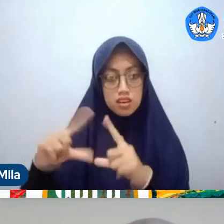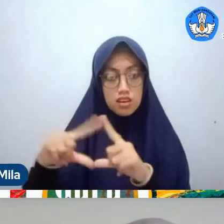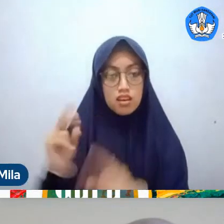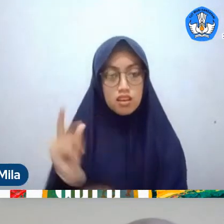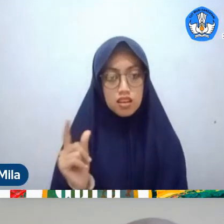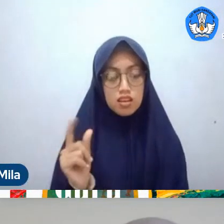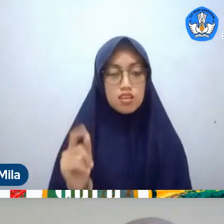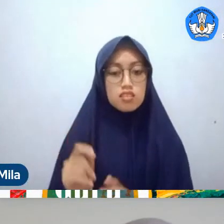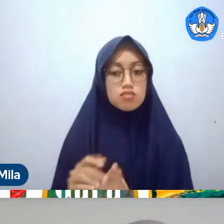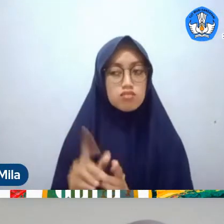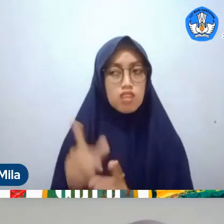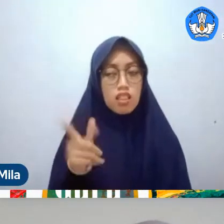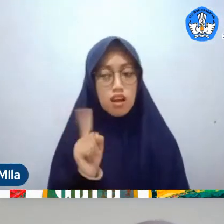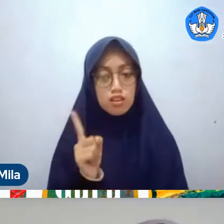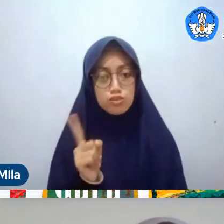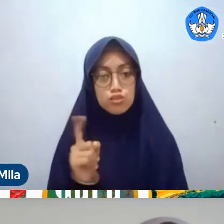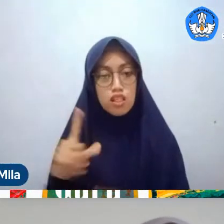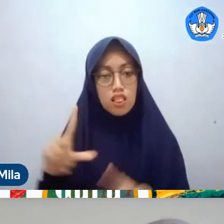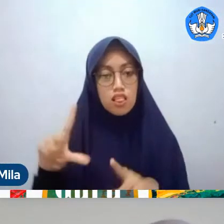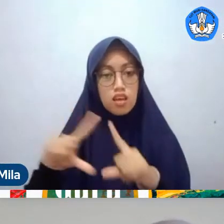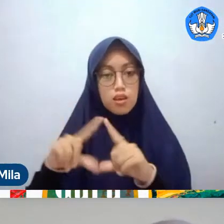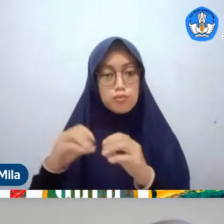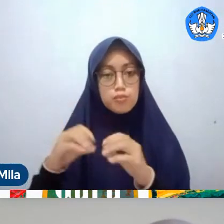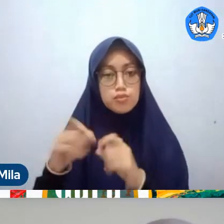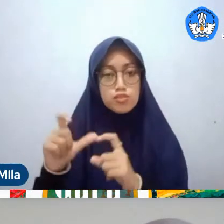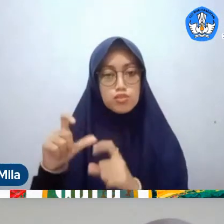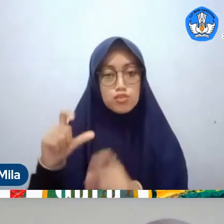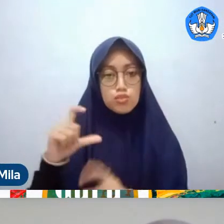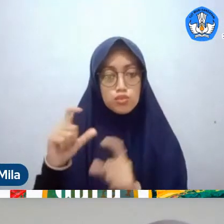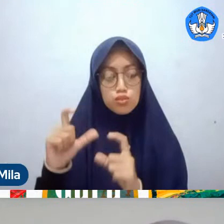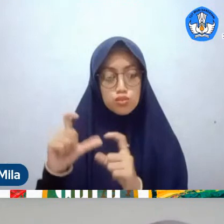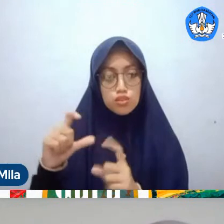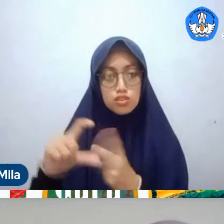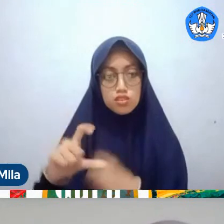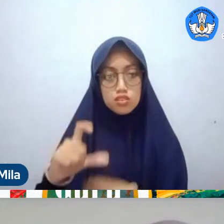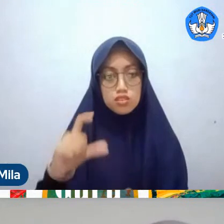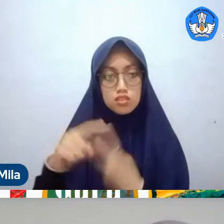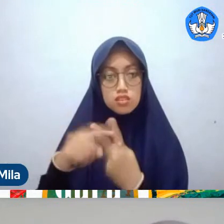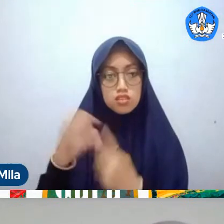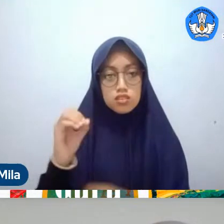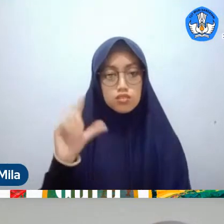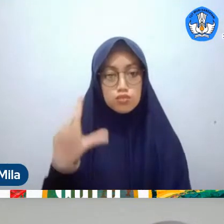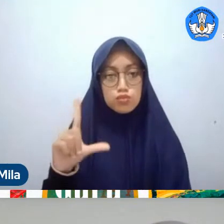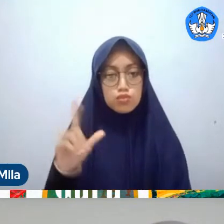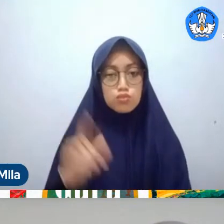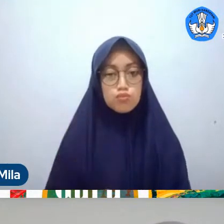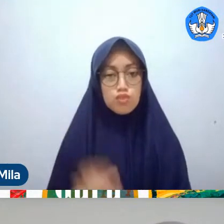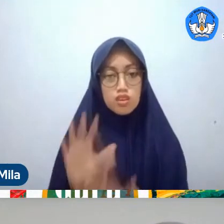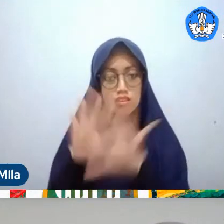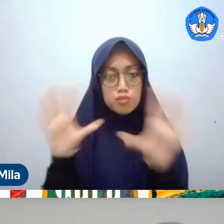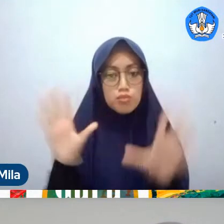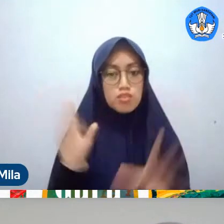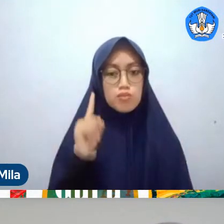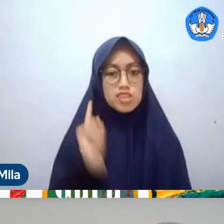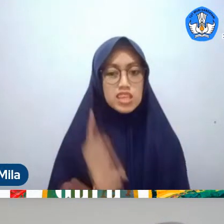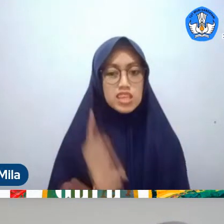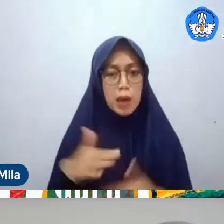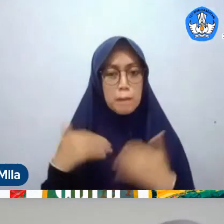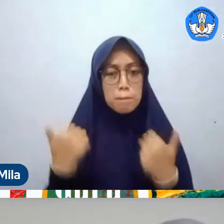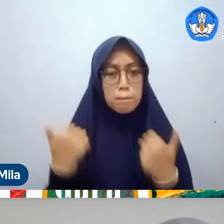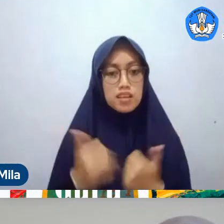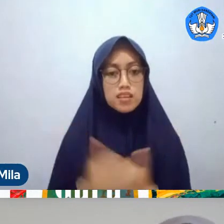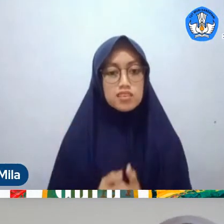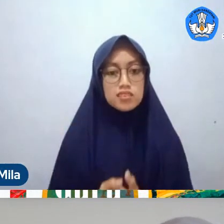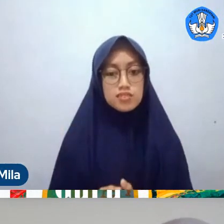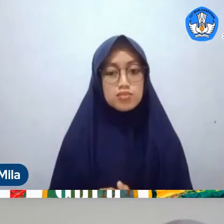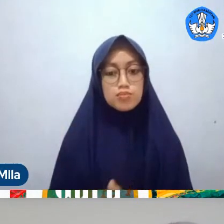ya, sebagai guru prakarya tim seni budaya. Wah, ini pasti hebat ini ya. Makanya kenapa di art terapi